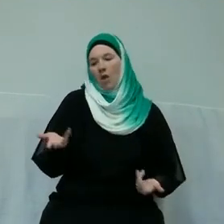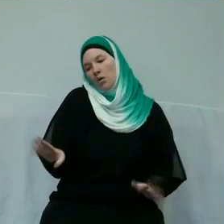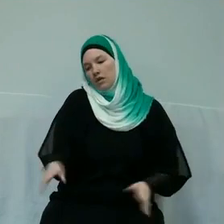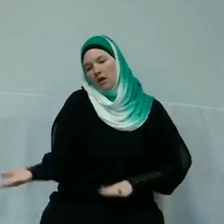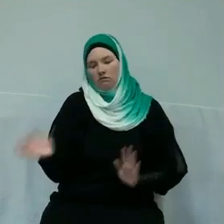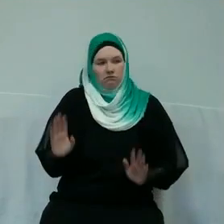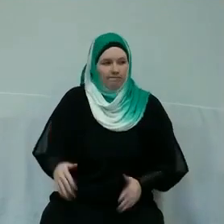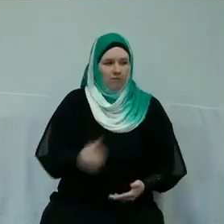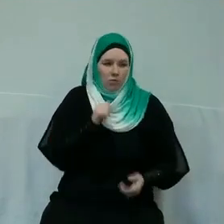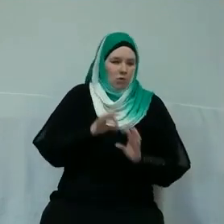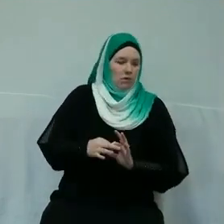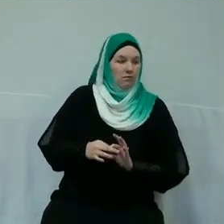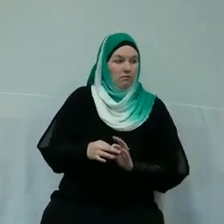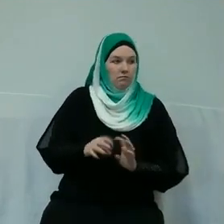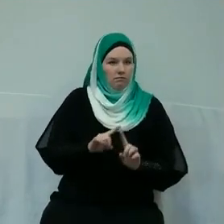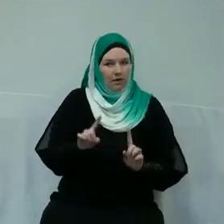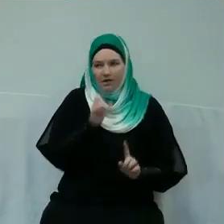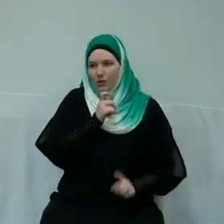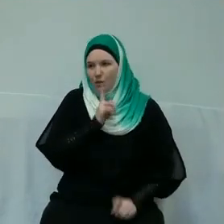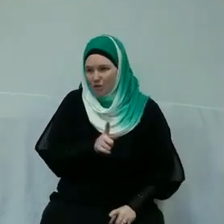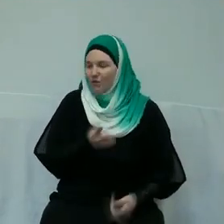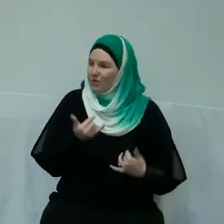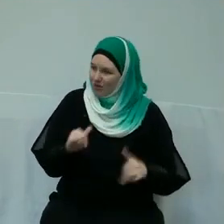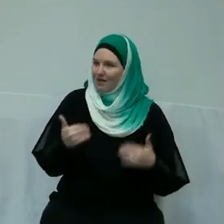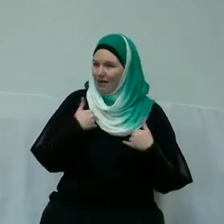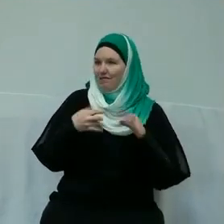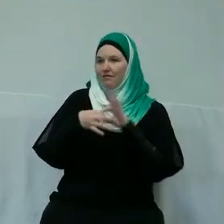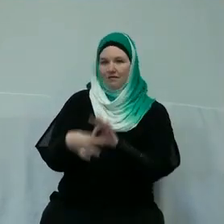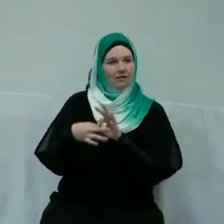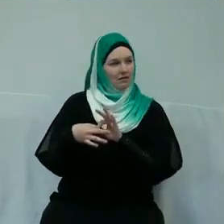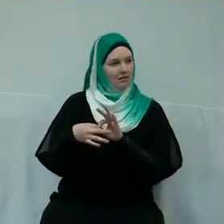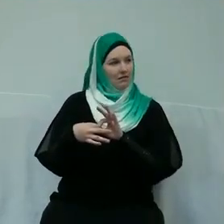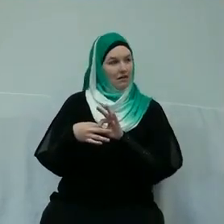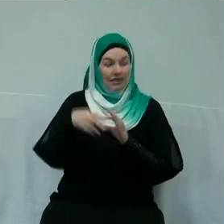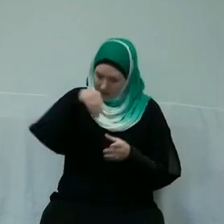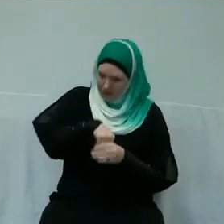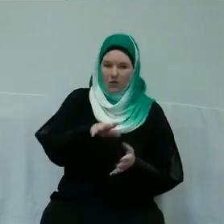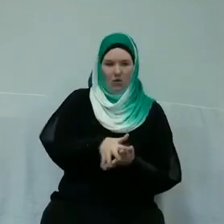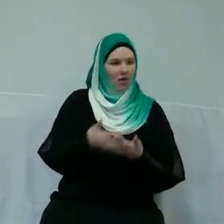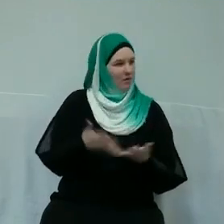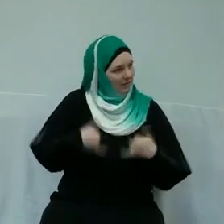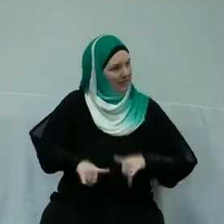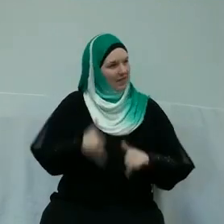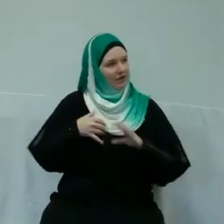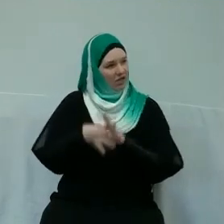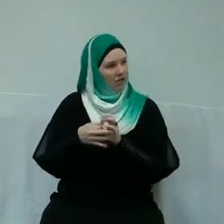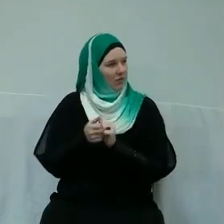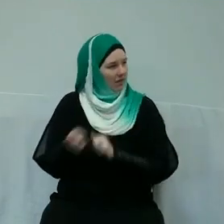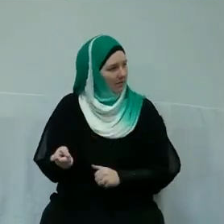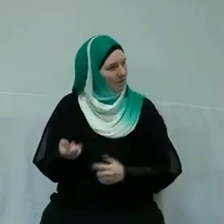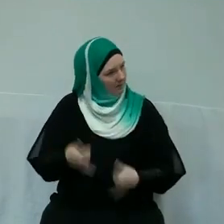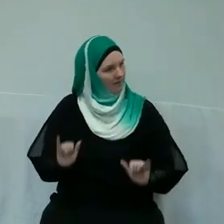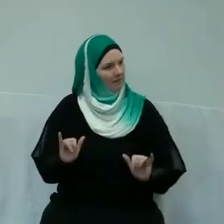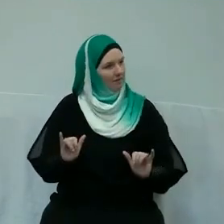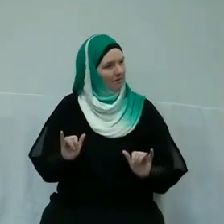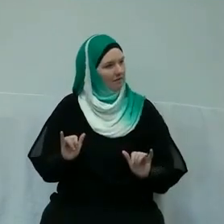do. We do. And it is listed in the Quran. يَا أَيُّهَا الَّذِينَ آمَنُوا لَا تَرْفَعُوا